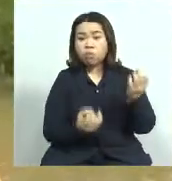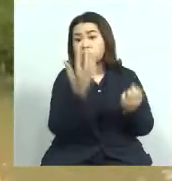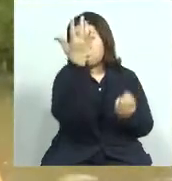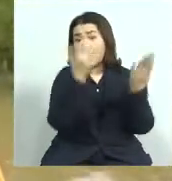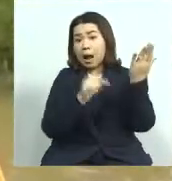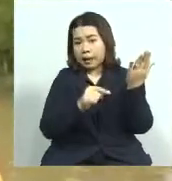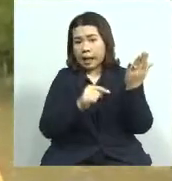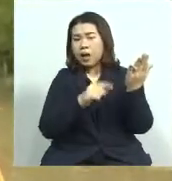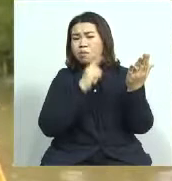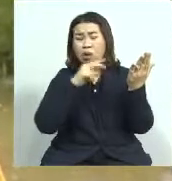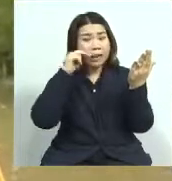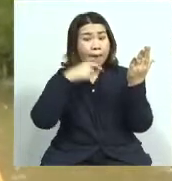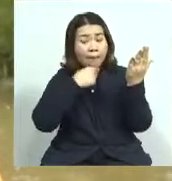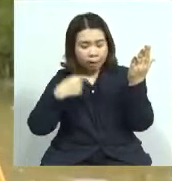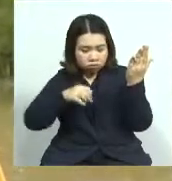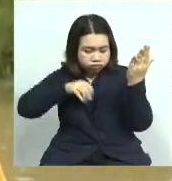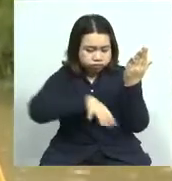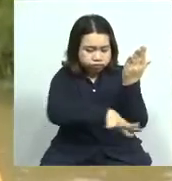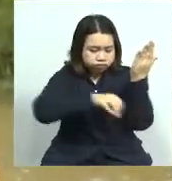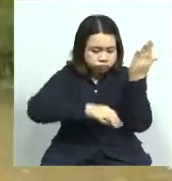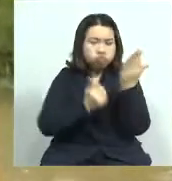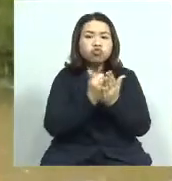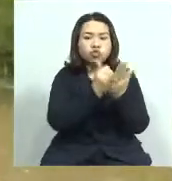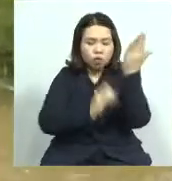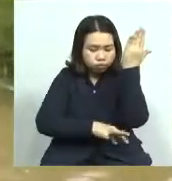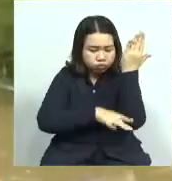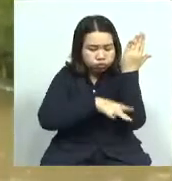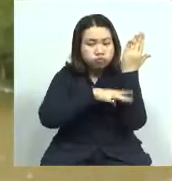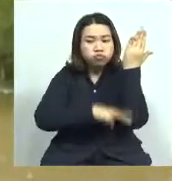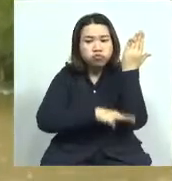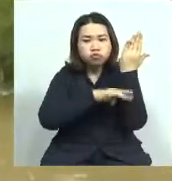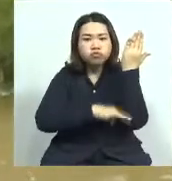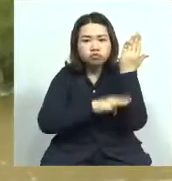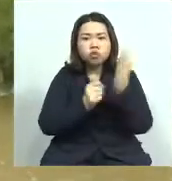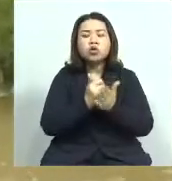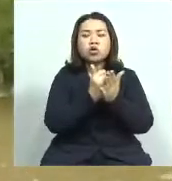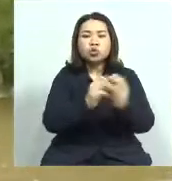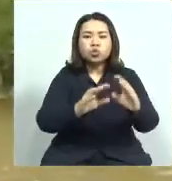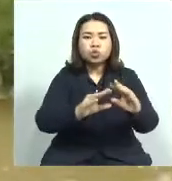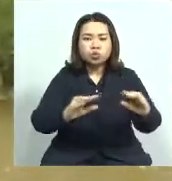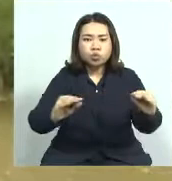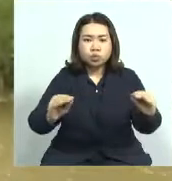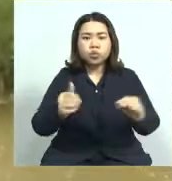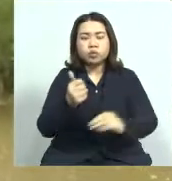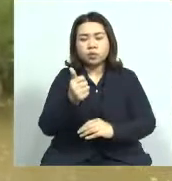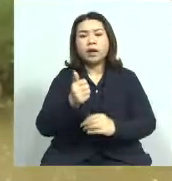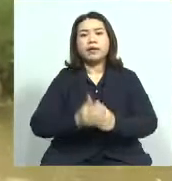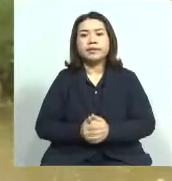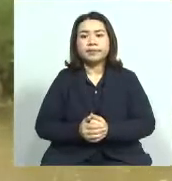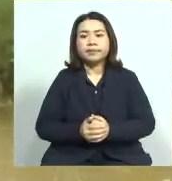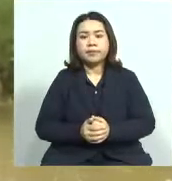ที่น้ำแห้งตอนนี้เพื่อเพิ่มระดับน้ำในพื้นดินให้สูงขึ้นเป็นการกระจายความชุ่มชื้น